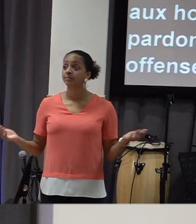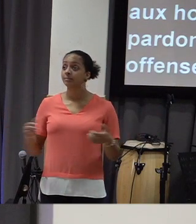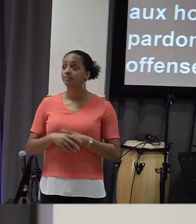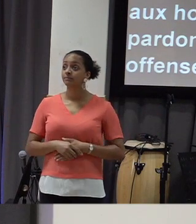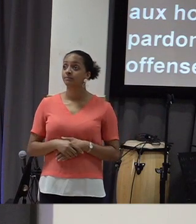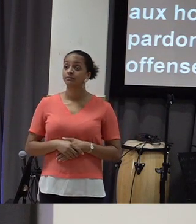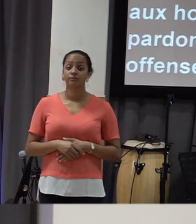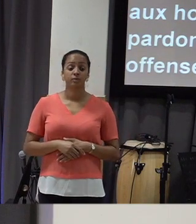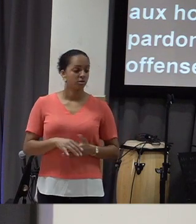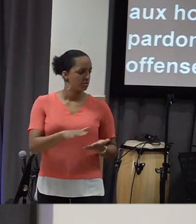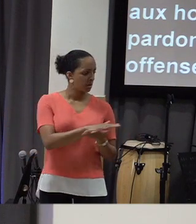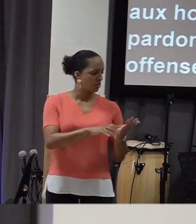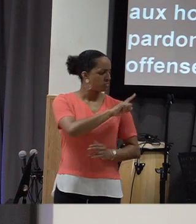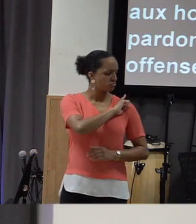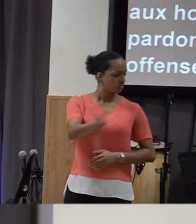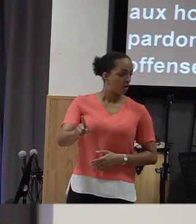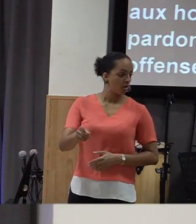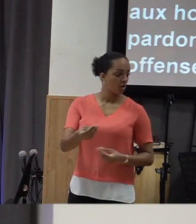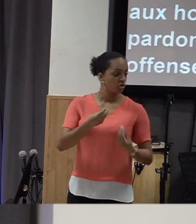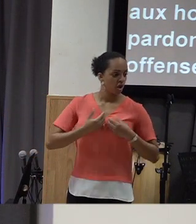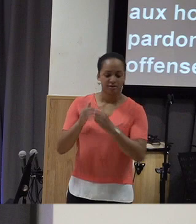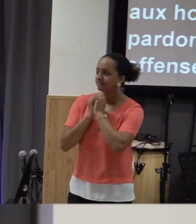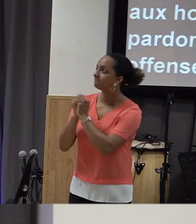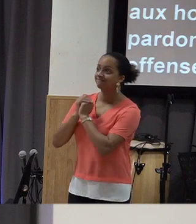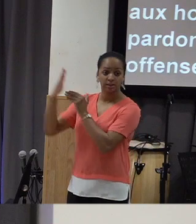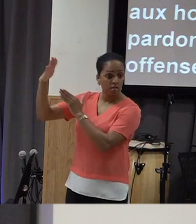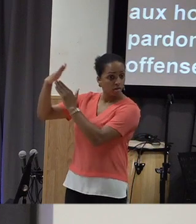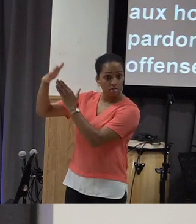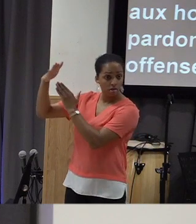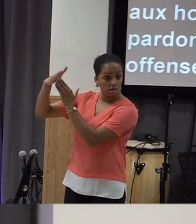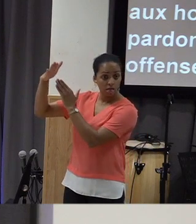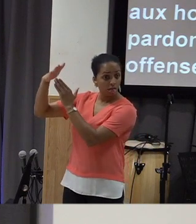Le non-pardon empêche l'exaucement de nos prières.